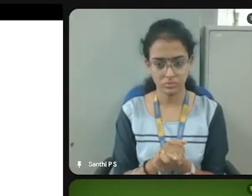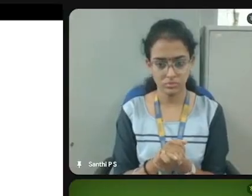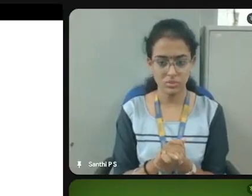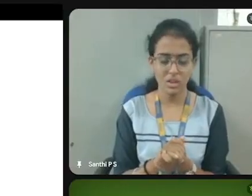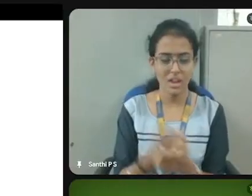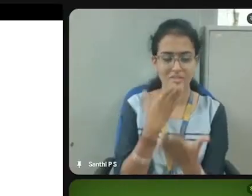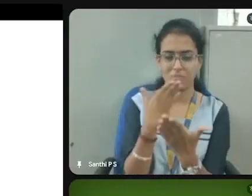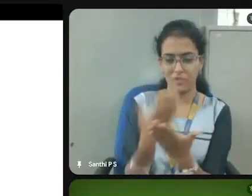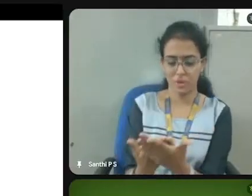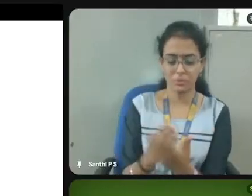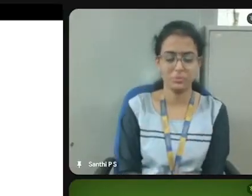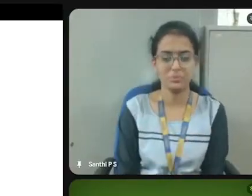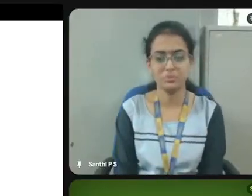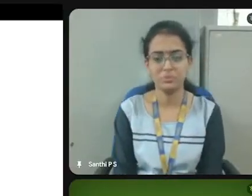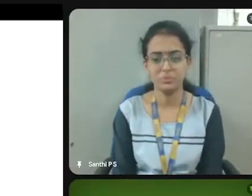ഓക്കെ മാം, താങ്ക് യു.